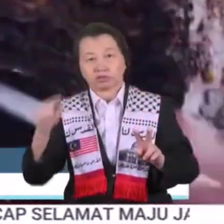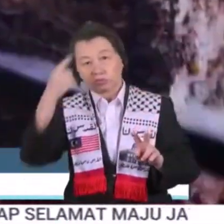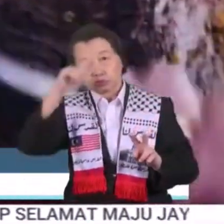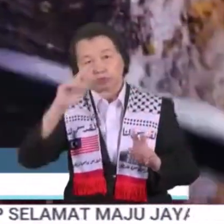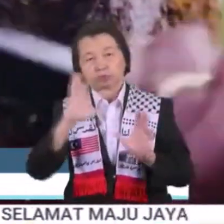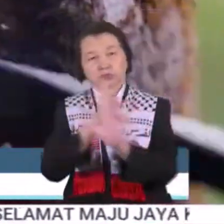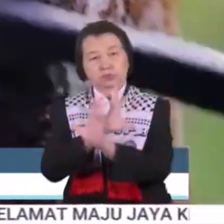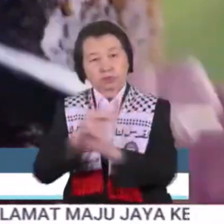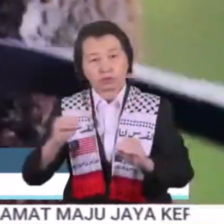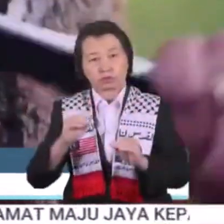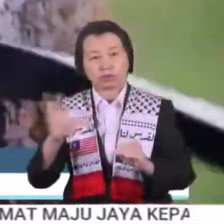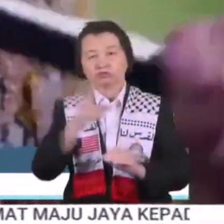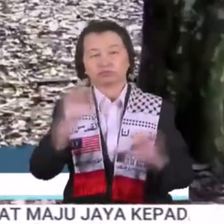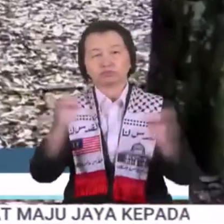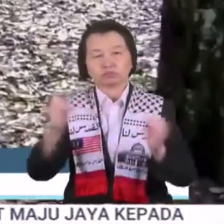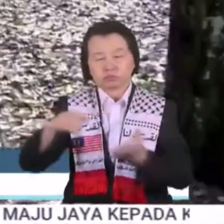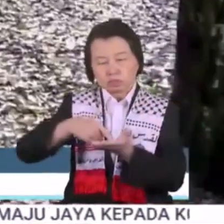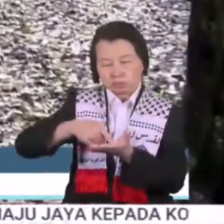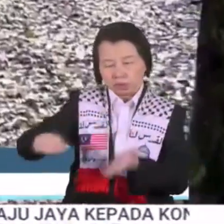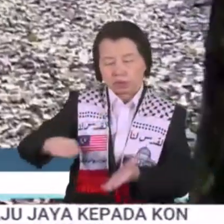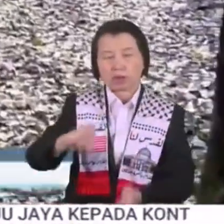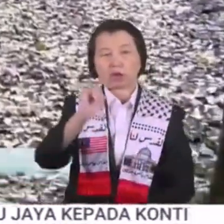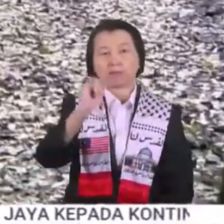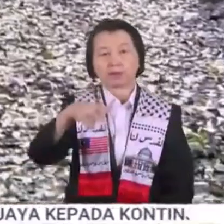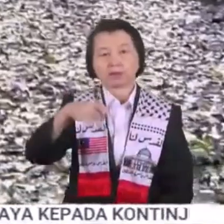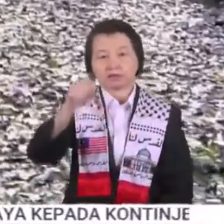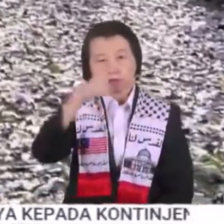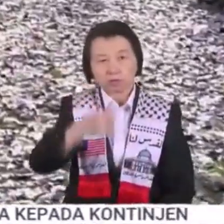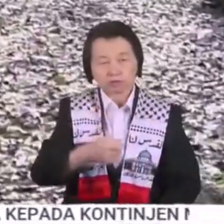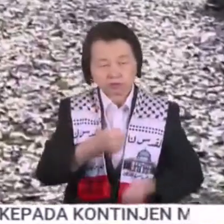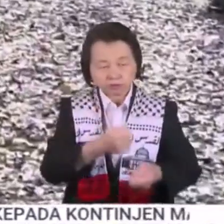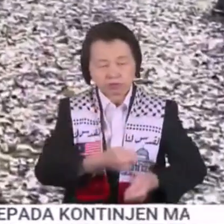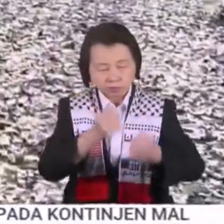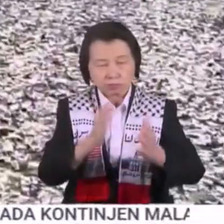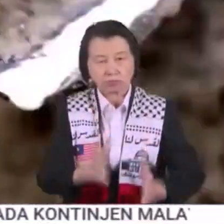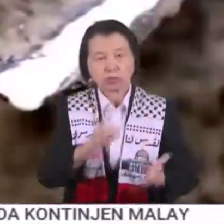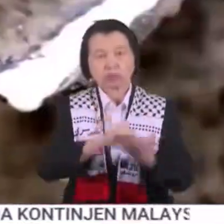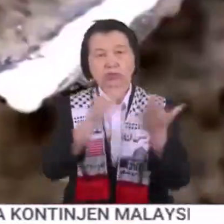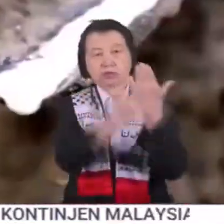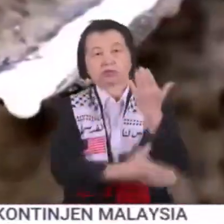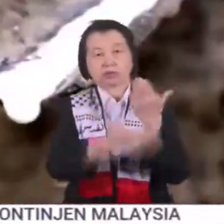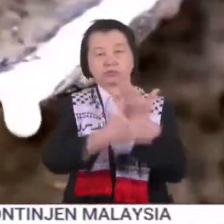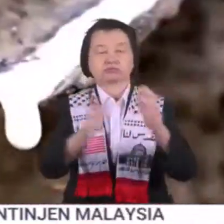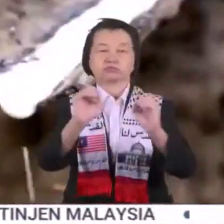Sarawak. Sebab itu, tiada bayaran IPG untuk pekebun kecil di Semenanjung.